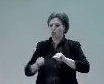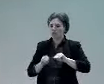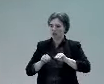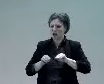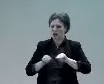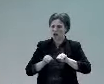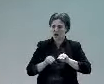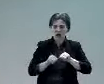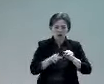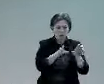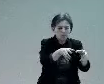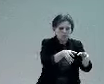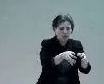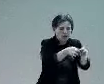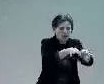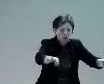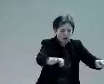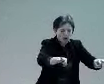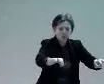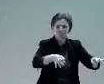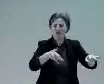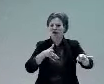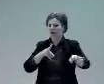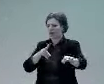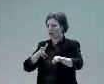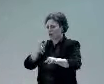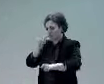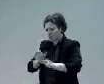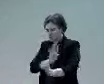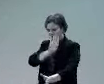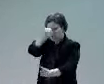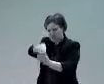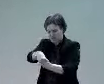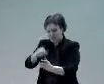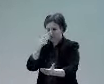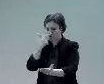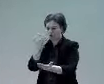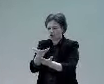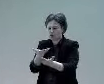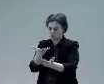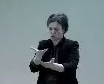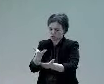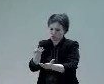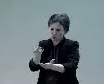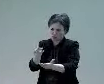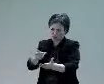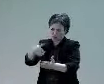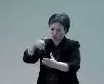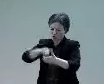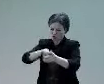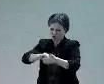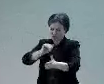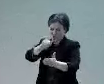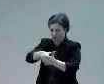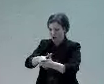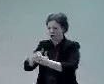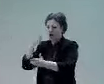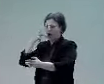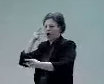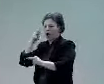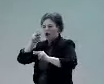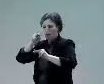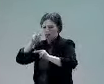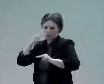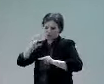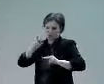soluzioni abitative, con adeguati servizi di inserimento nella società, con i controlli e la trasparenza sulla rendicontazione dei fondi.